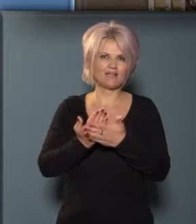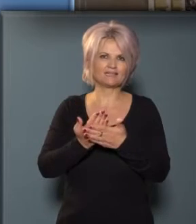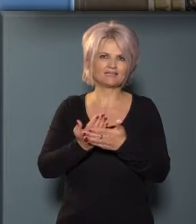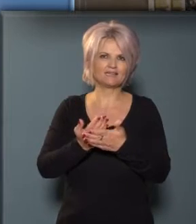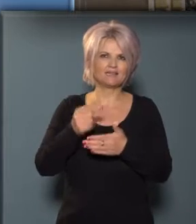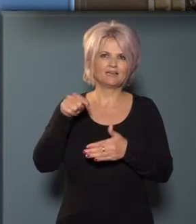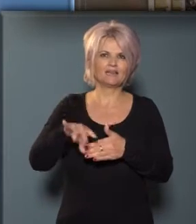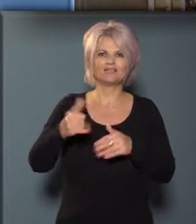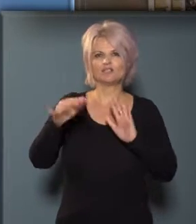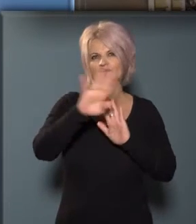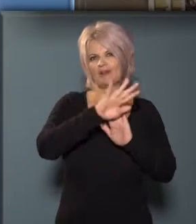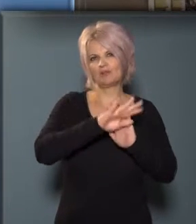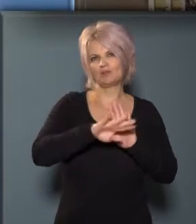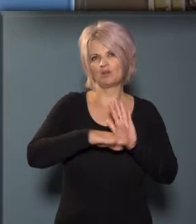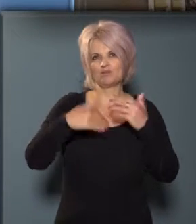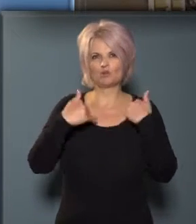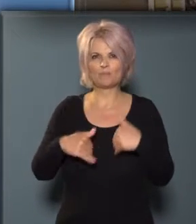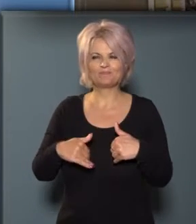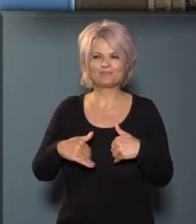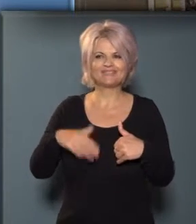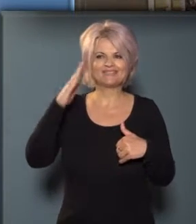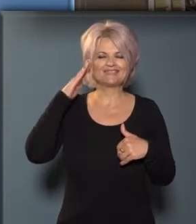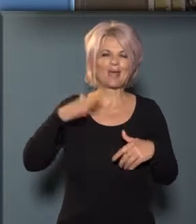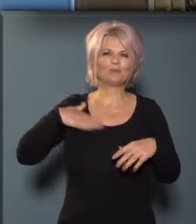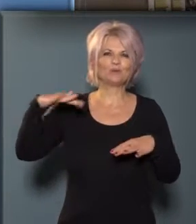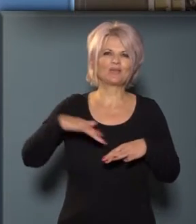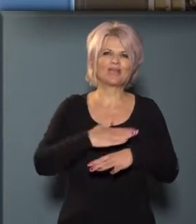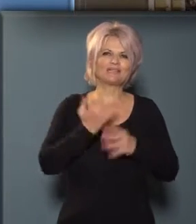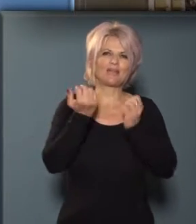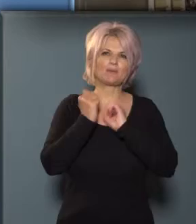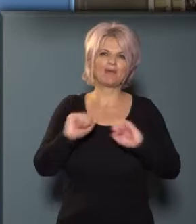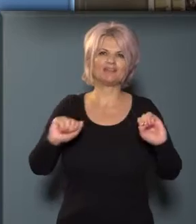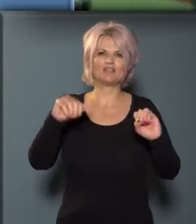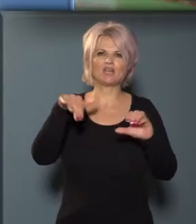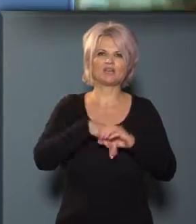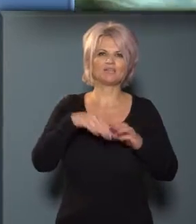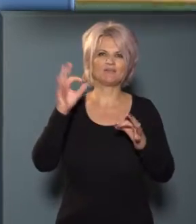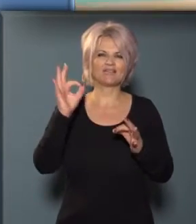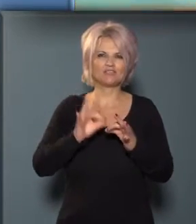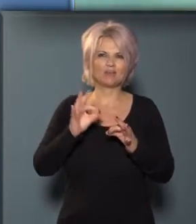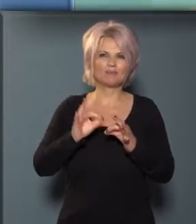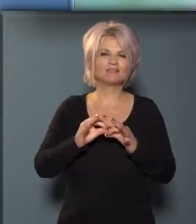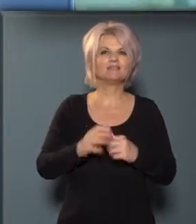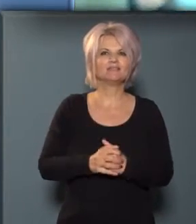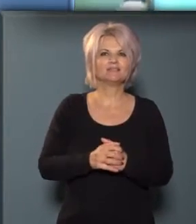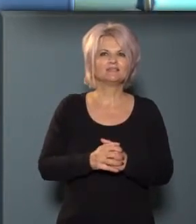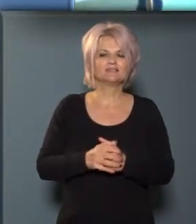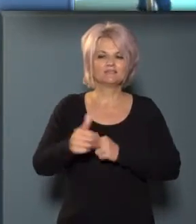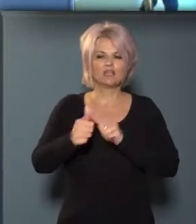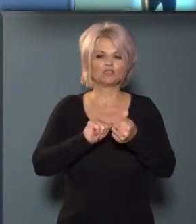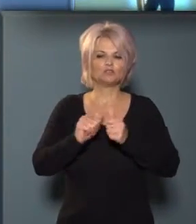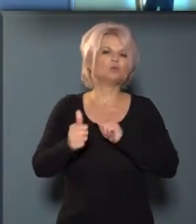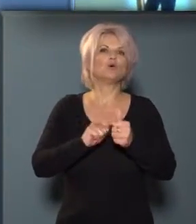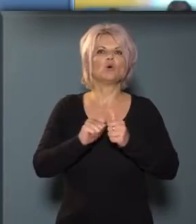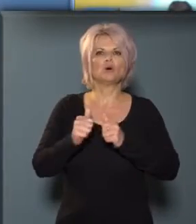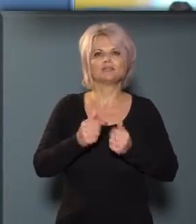is a feladat kerül. Úgyhogy igen, tehát nem tudok érzelemmentesen részt venni egy ilyen eseményen. Hál' Istennek, a sport egyébként említett,